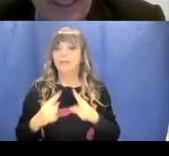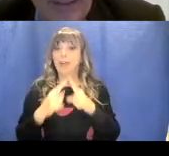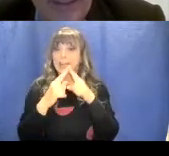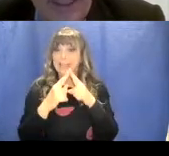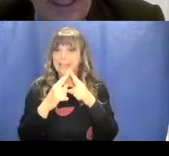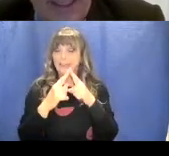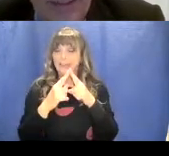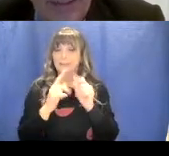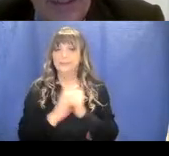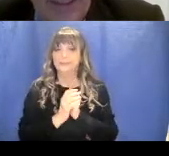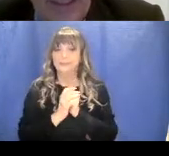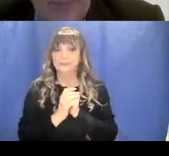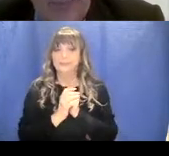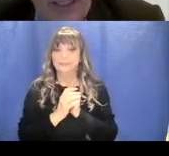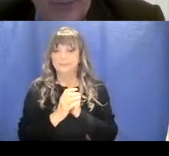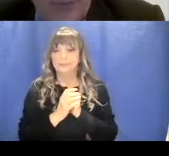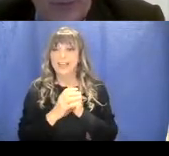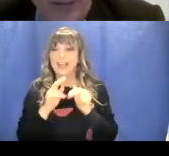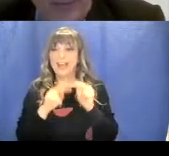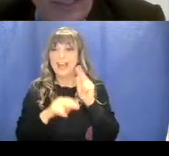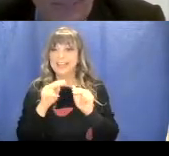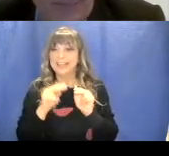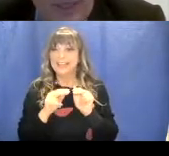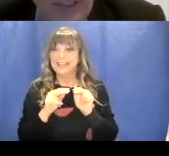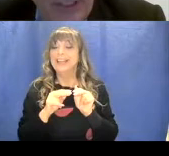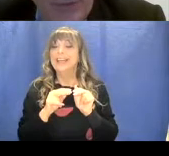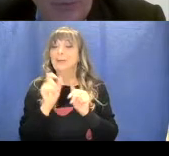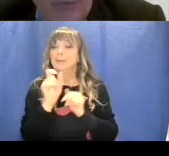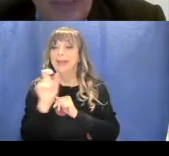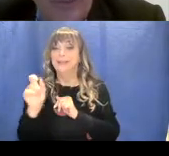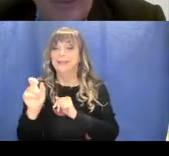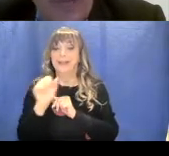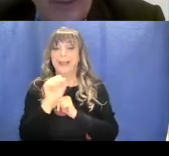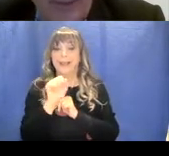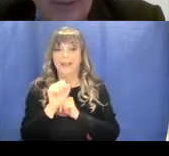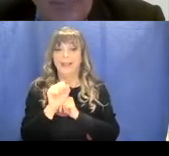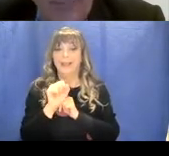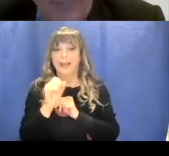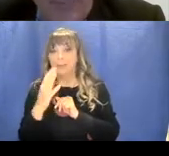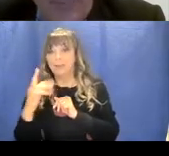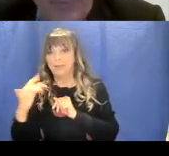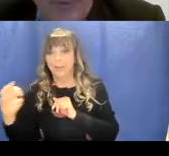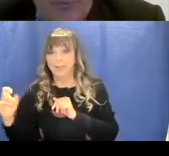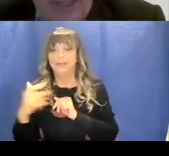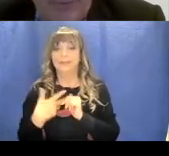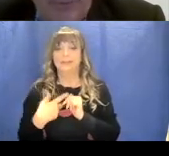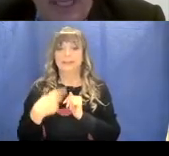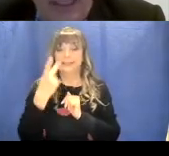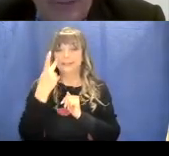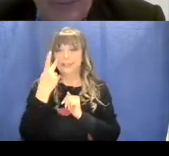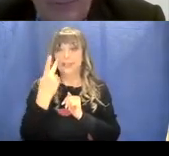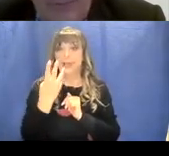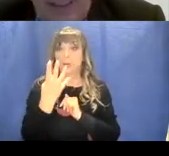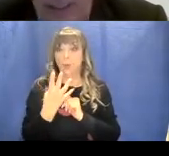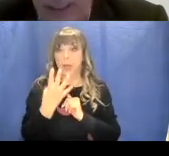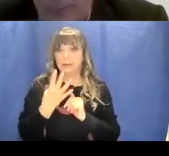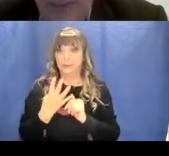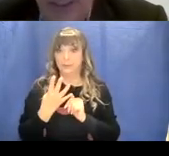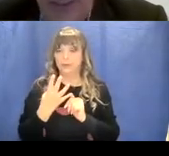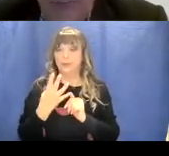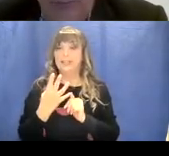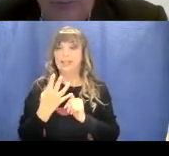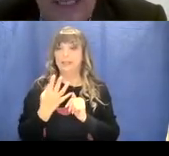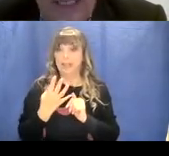descritti dalle lettere dell'alfabeto questo è facile sono quattro davanti quattro dietro e